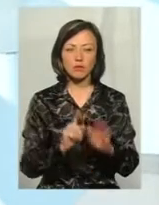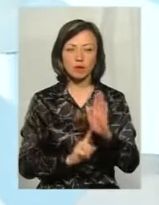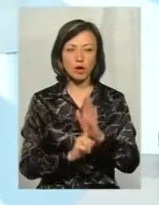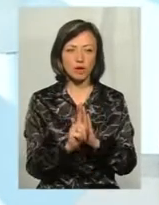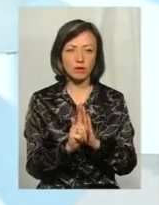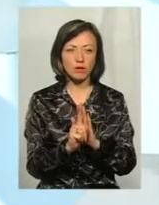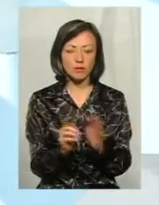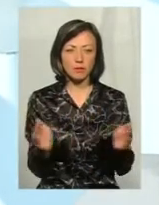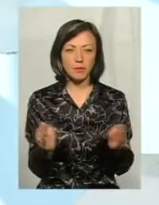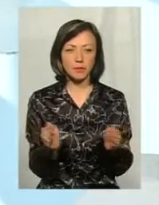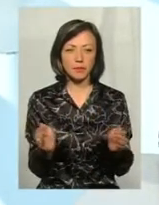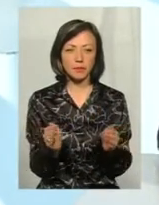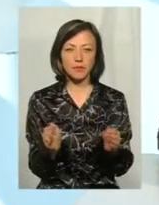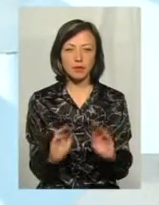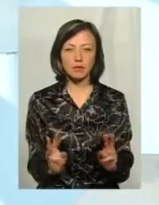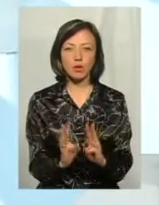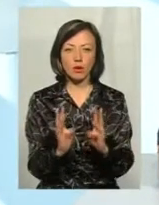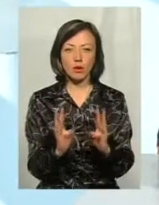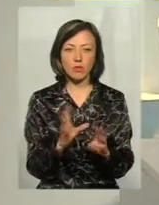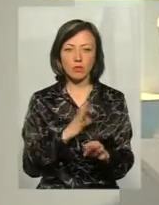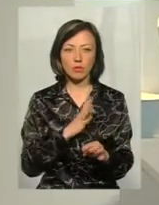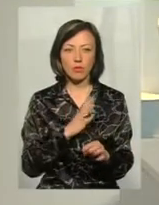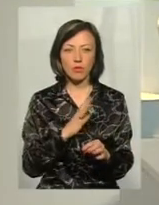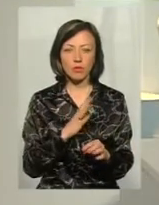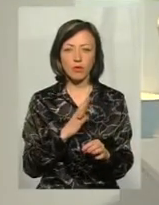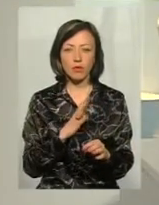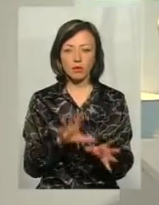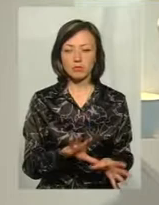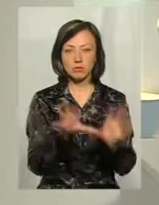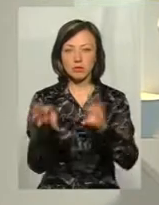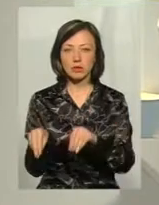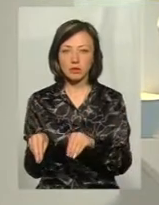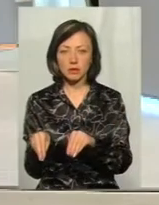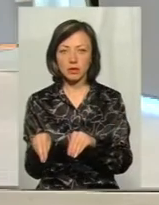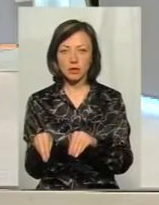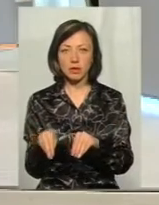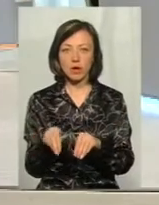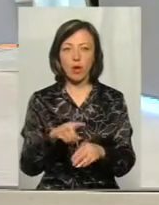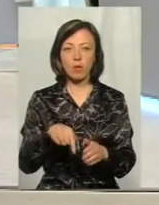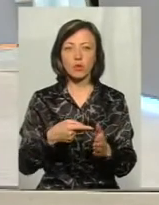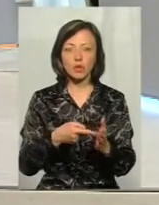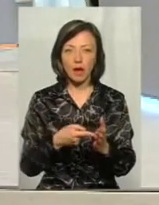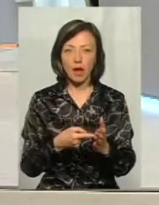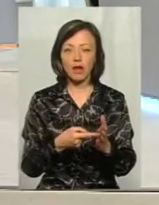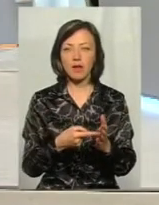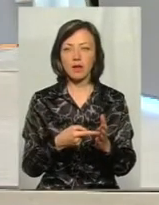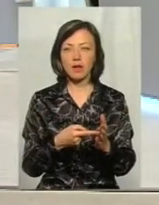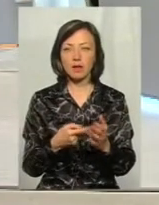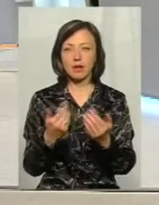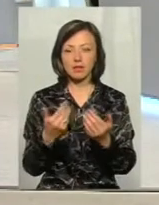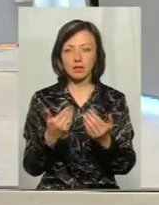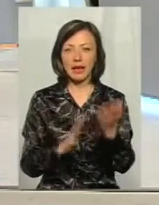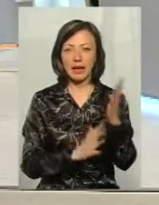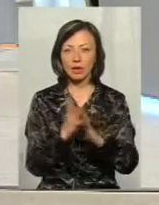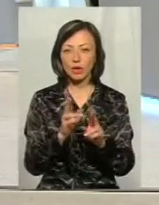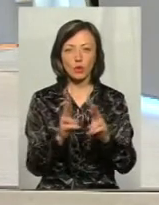з невеличкої, значить, такого загоряння, значить, там був луг, потім перейшов, значить, це загоряння в комунальний ліс. Довгий час ніхто не приймав,